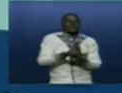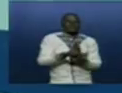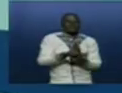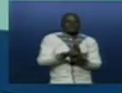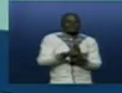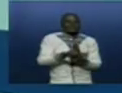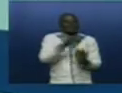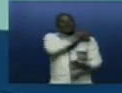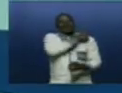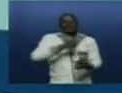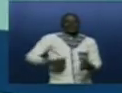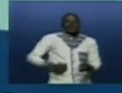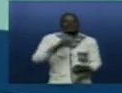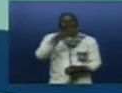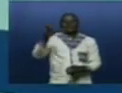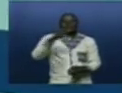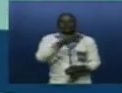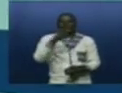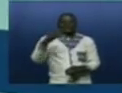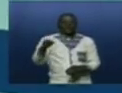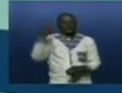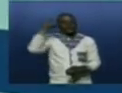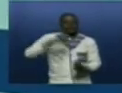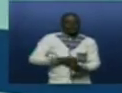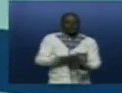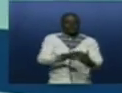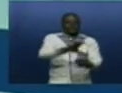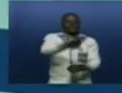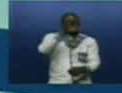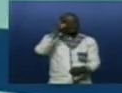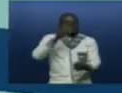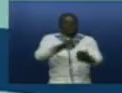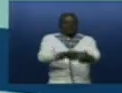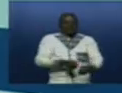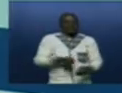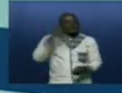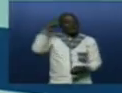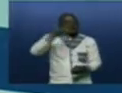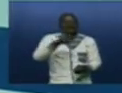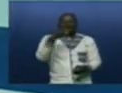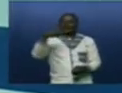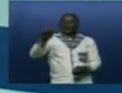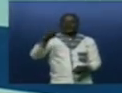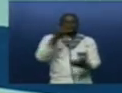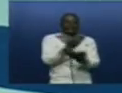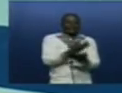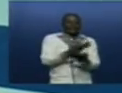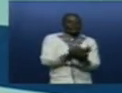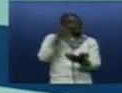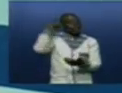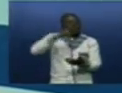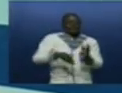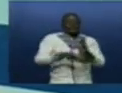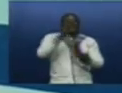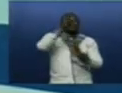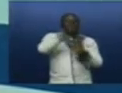L'ambassadeur de France au Burkina suit les traces des réalisations agricoles et pastorales à l'Est, financées par l'Agence française de développement et